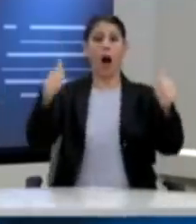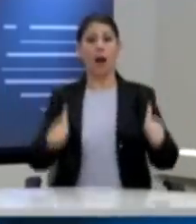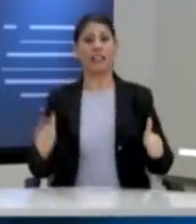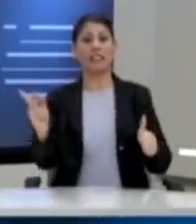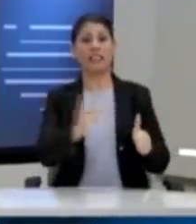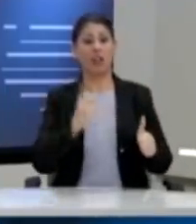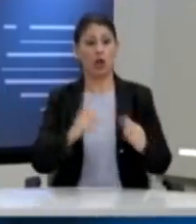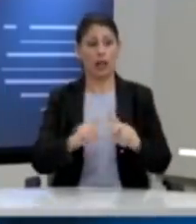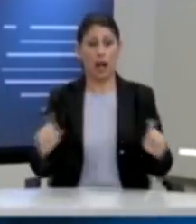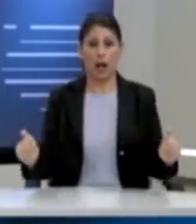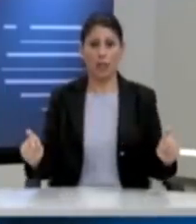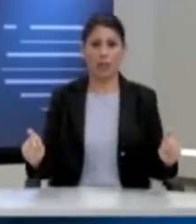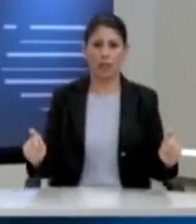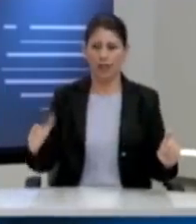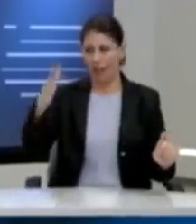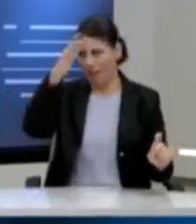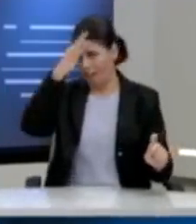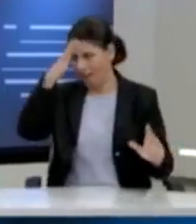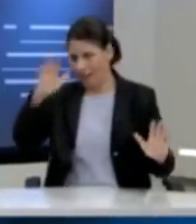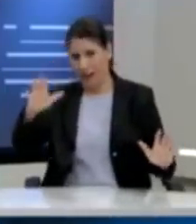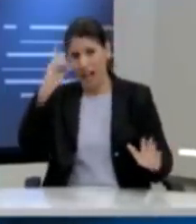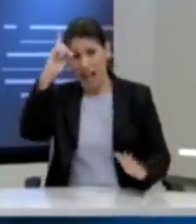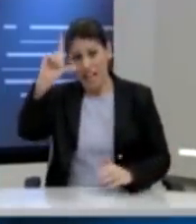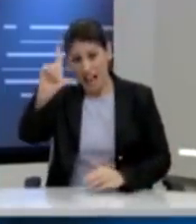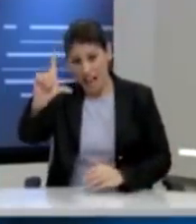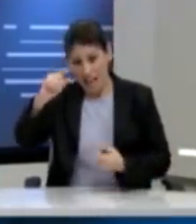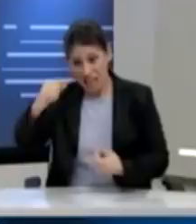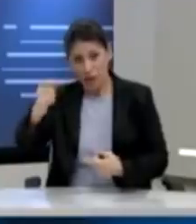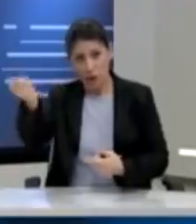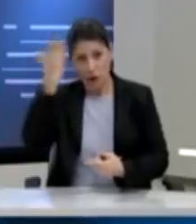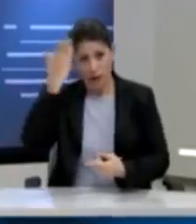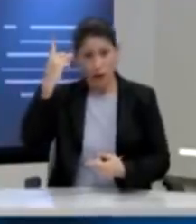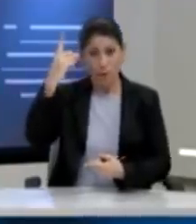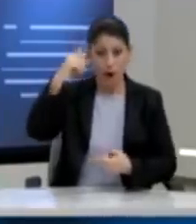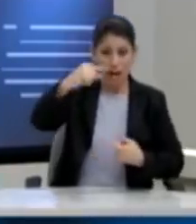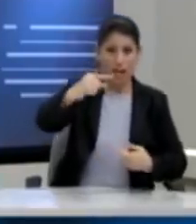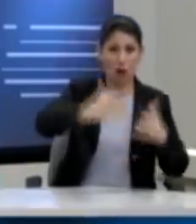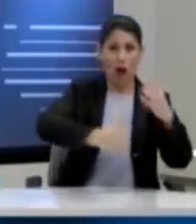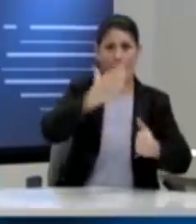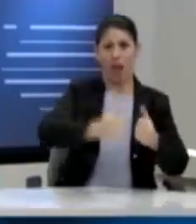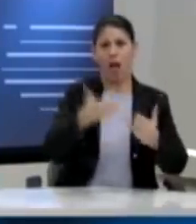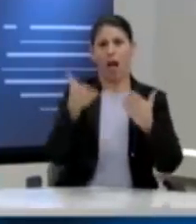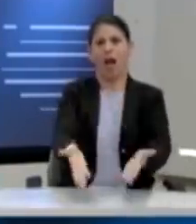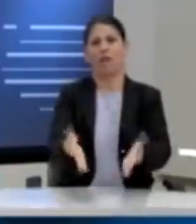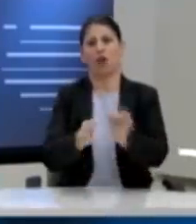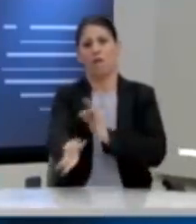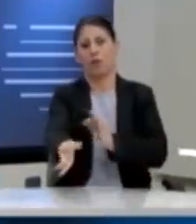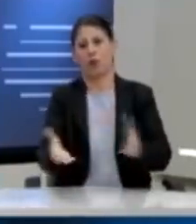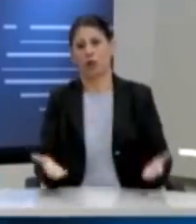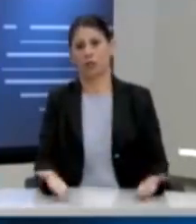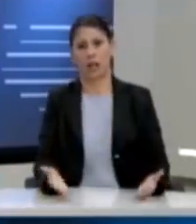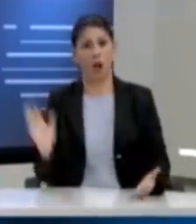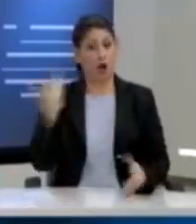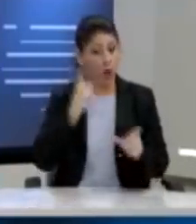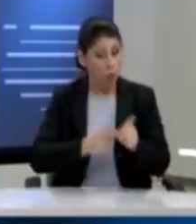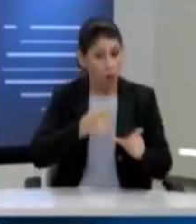κοινωνικών αγαθών? Έλεος, ένα λίτρο νερό πιο ακριβό από ένα λίτρο γάλα. Αυτή την πολιτική εφαρμόζεται. Και όταν τα